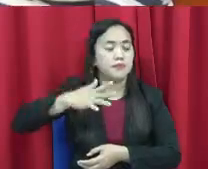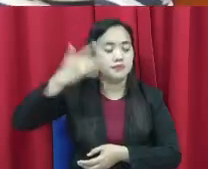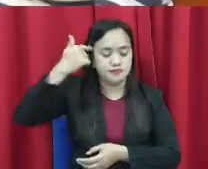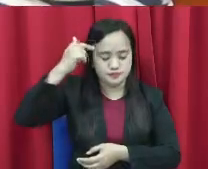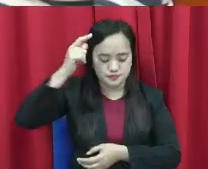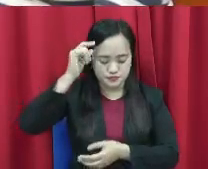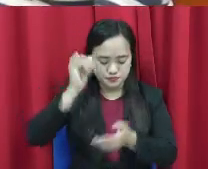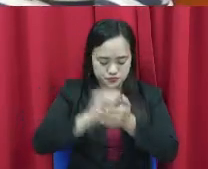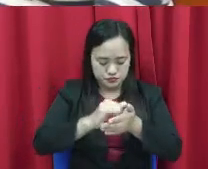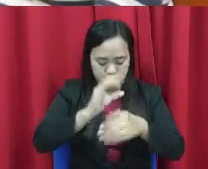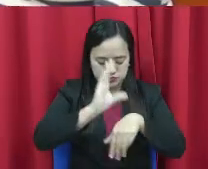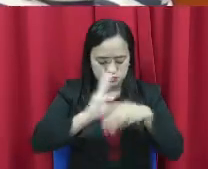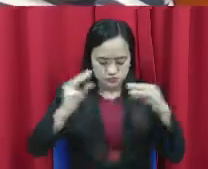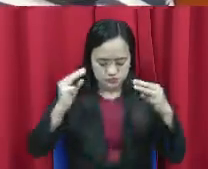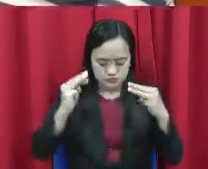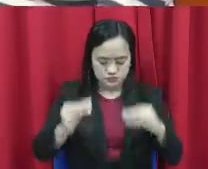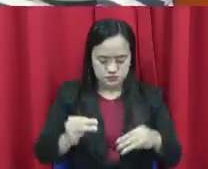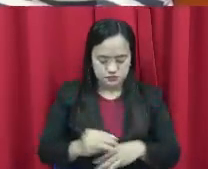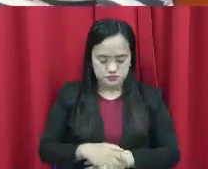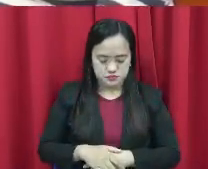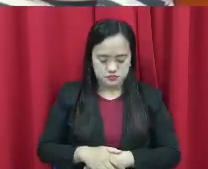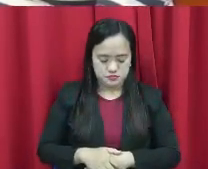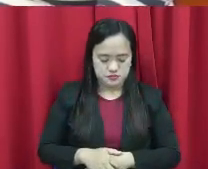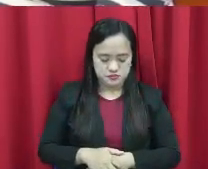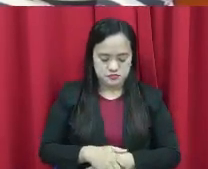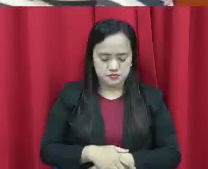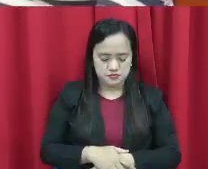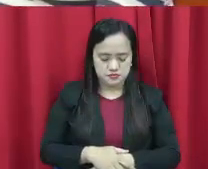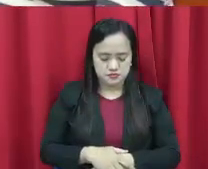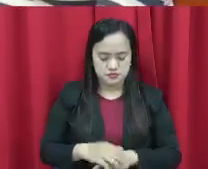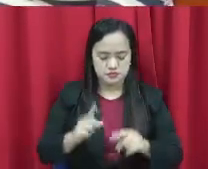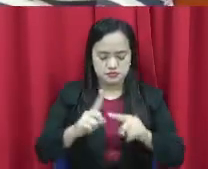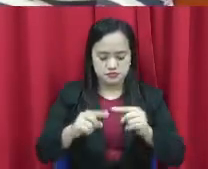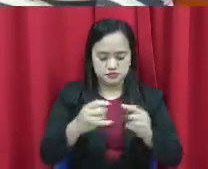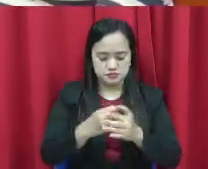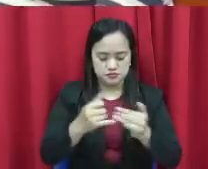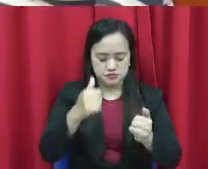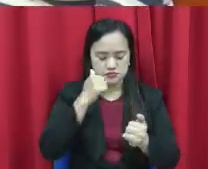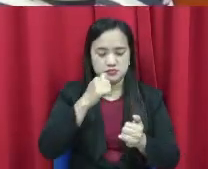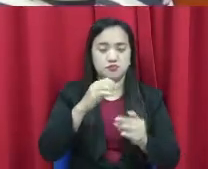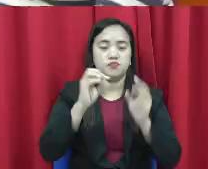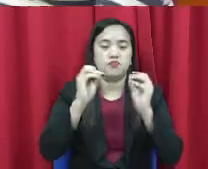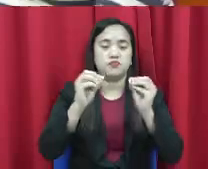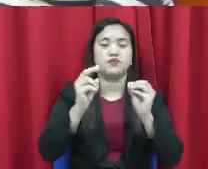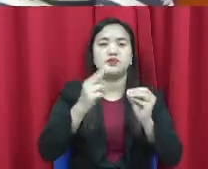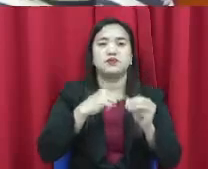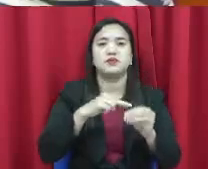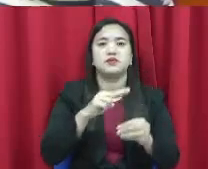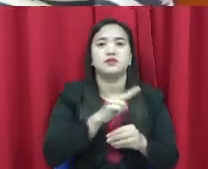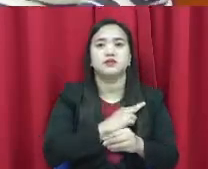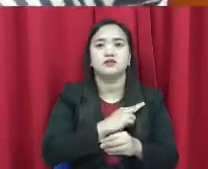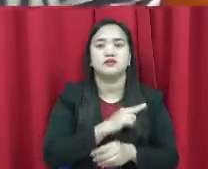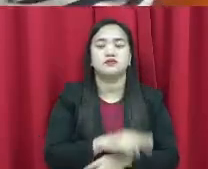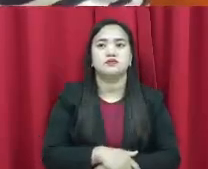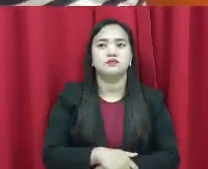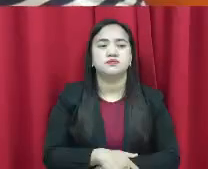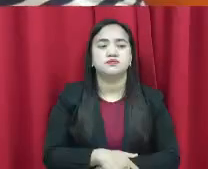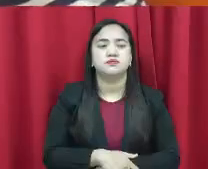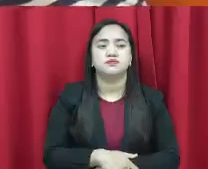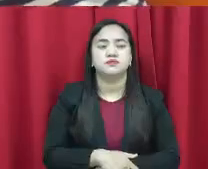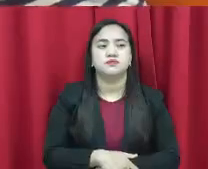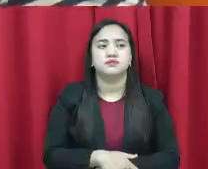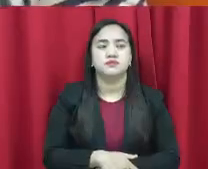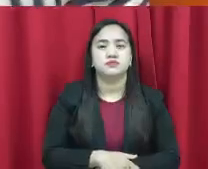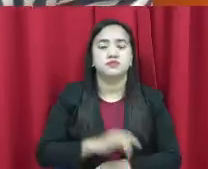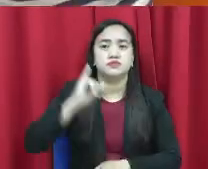Christian Bible Baptist CSI o pero hindi po y kti dito tinuturuan tayo na sabi nga ni Johnny Baptist